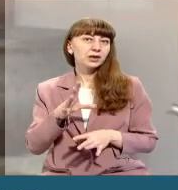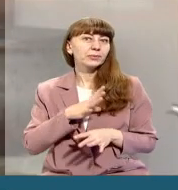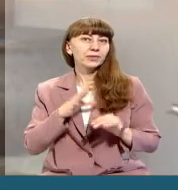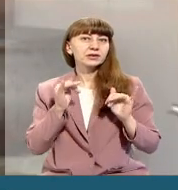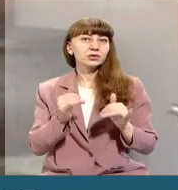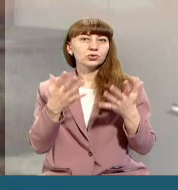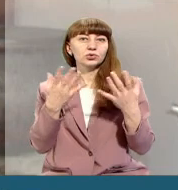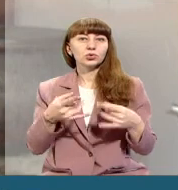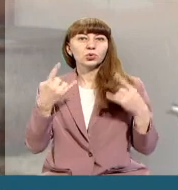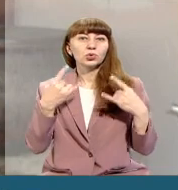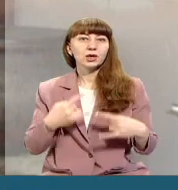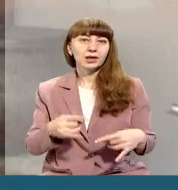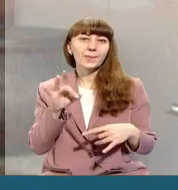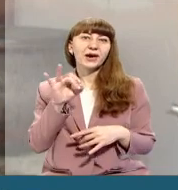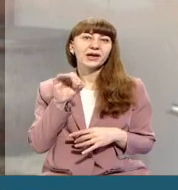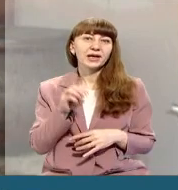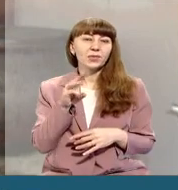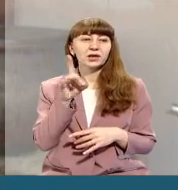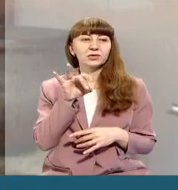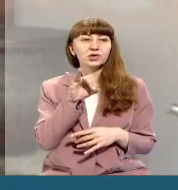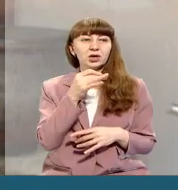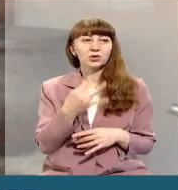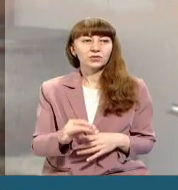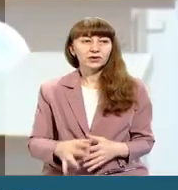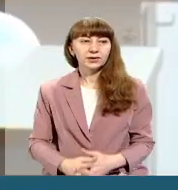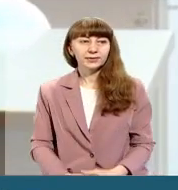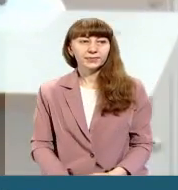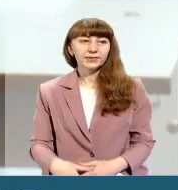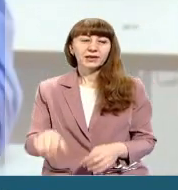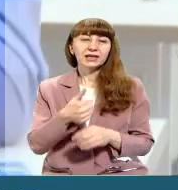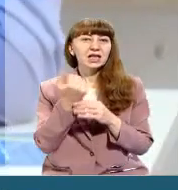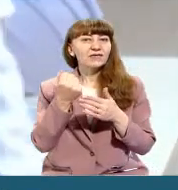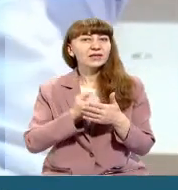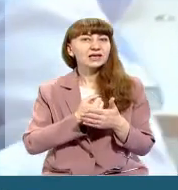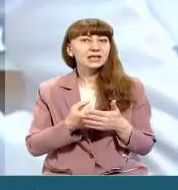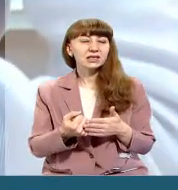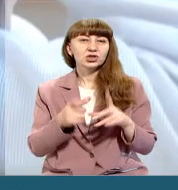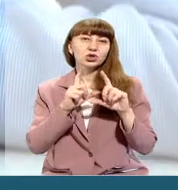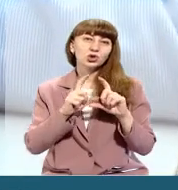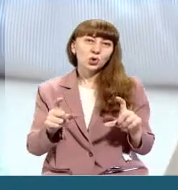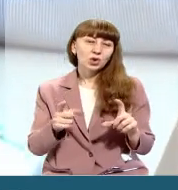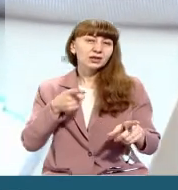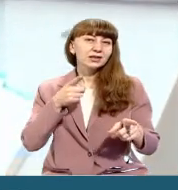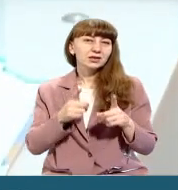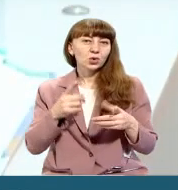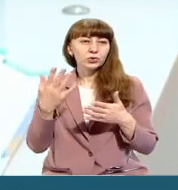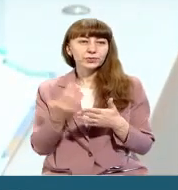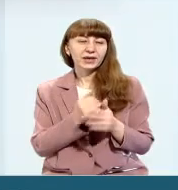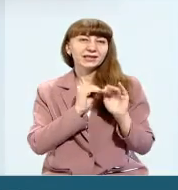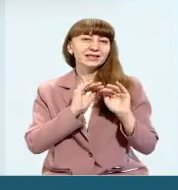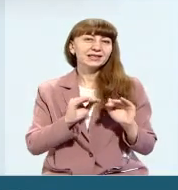посвященные дню рождению марям хамно главное достижение школы это коне